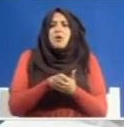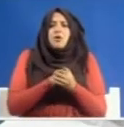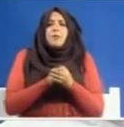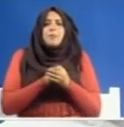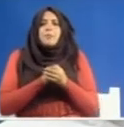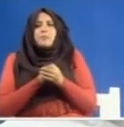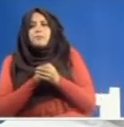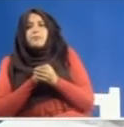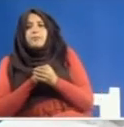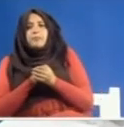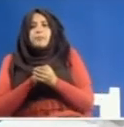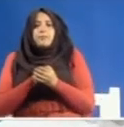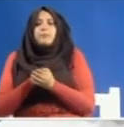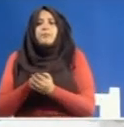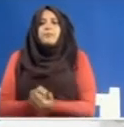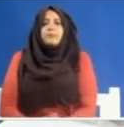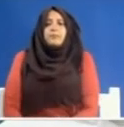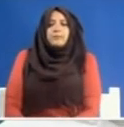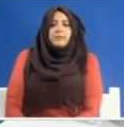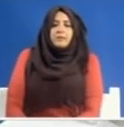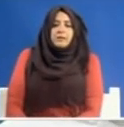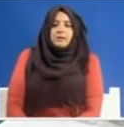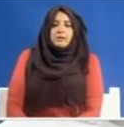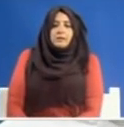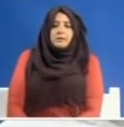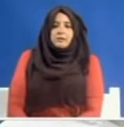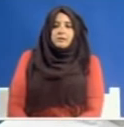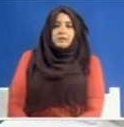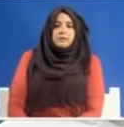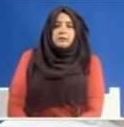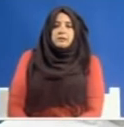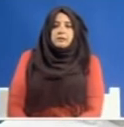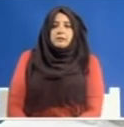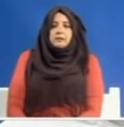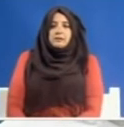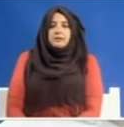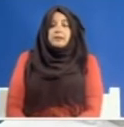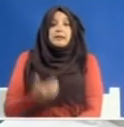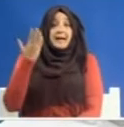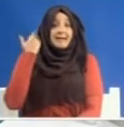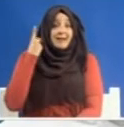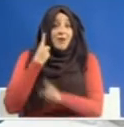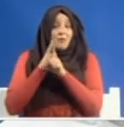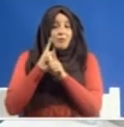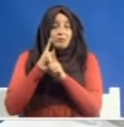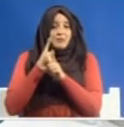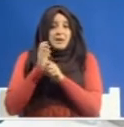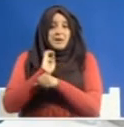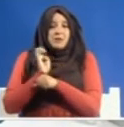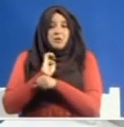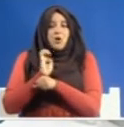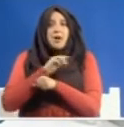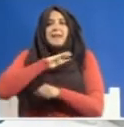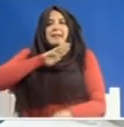الشيخ سعيد ويجيب أيضا، تفضل. نعم لك الفضل. في اللقاء السابق يعني في آخر سؤال